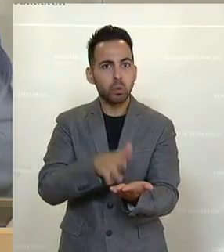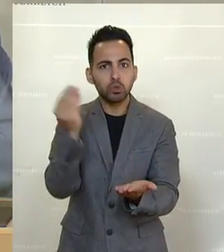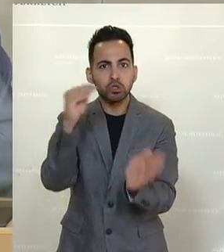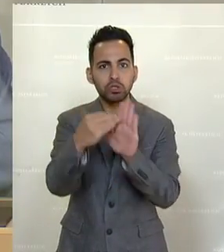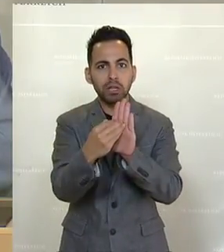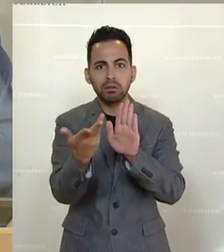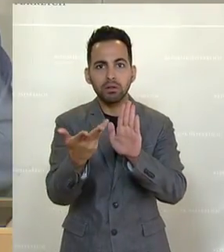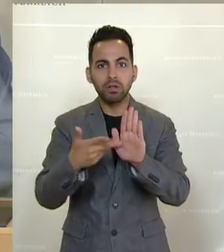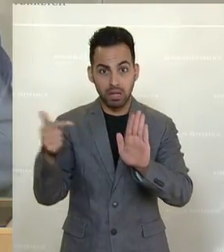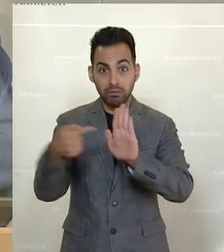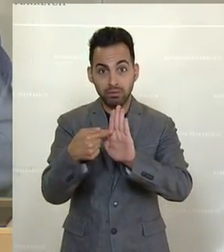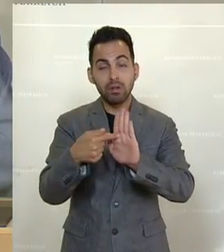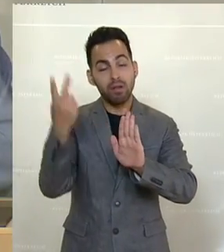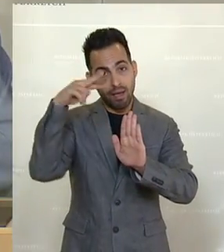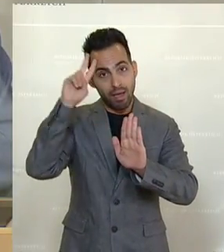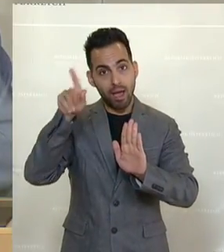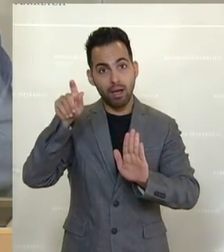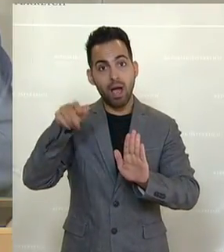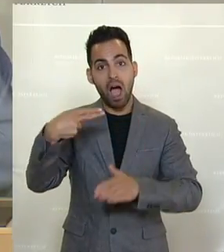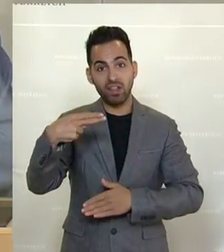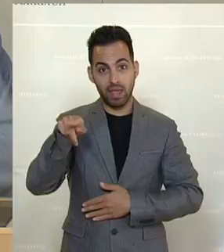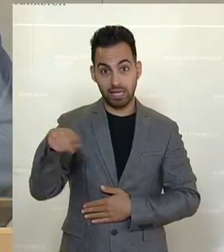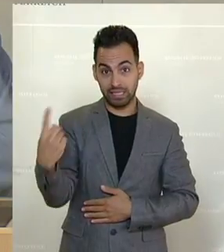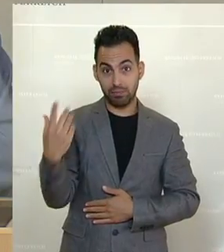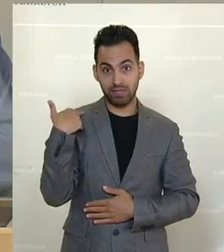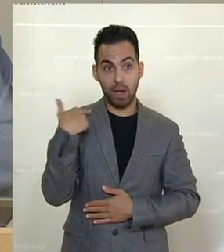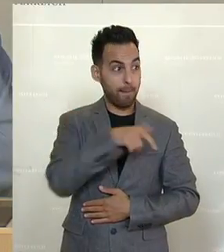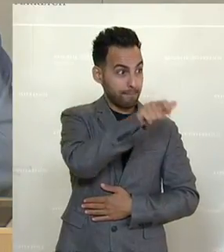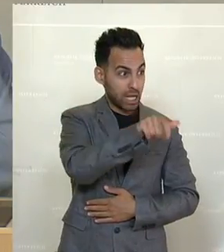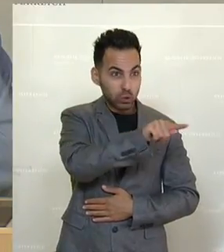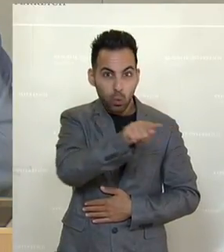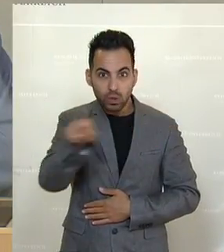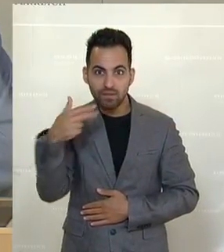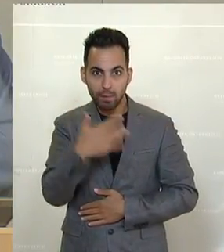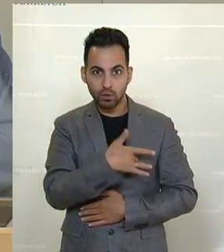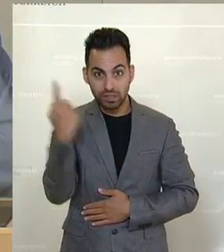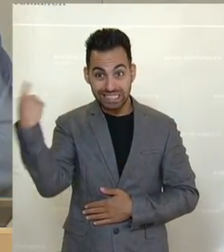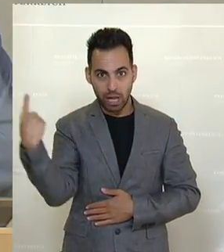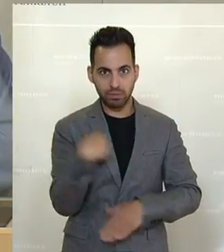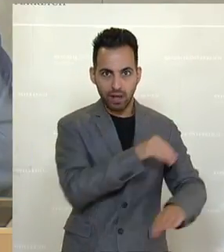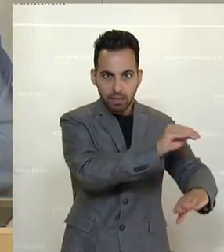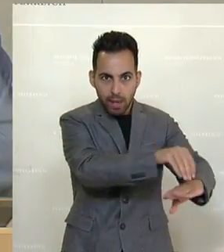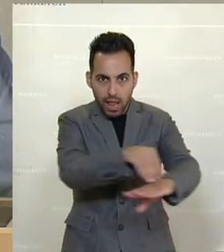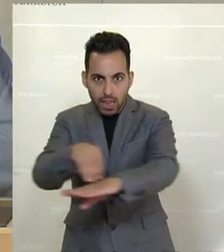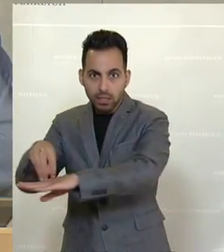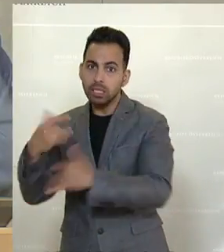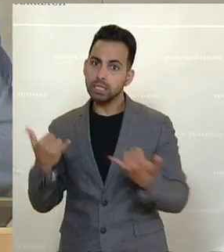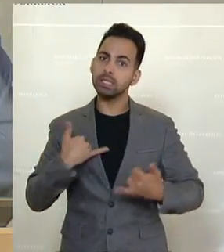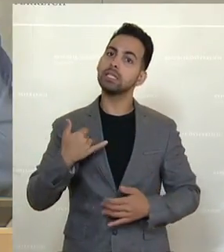Sie wissen, dass Hafenecker selber die betroffenen Mandatare informiert hat. Und jetzt frage ich Sie,